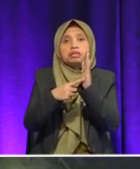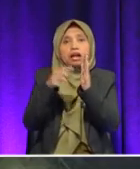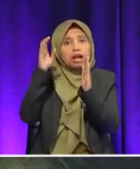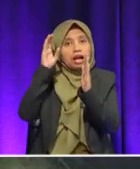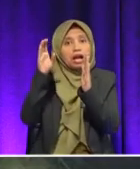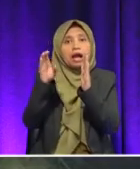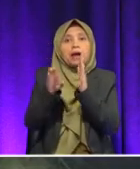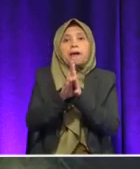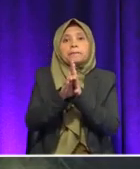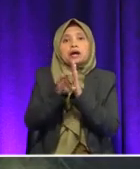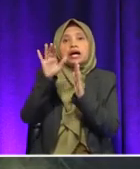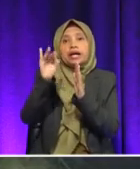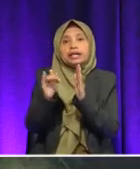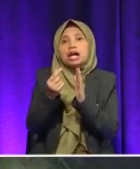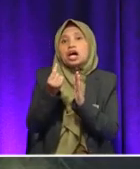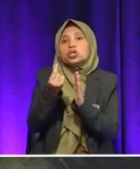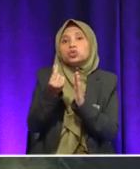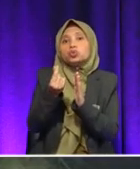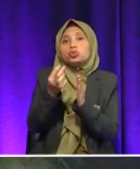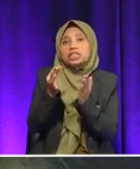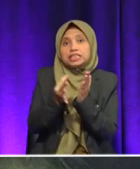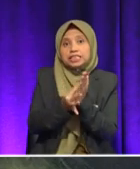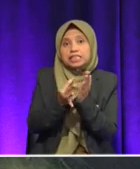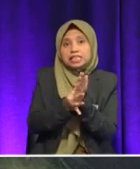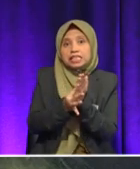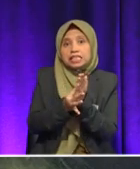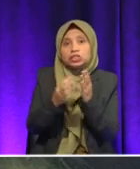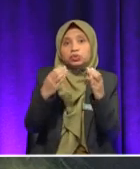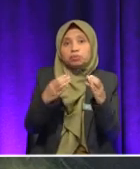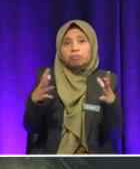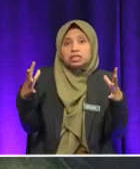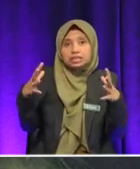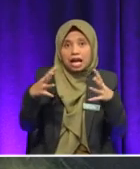duit cilik yang coba syafiqah cantumkan kembali ya